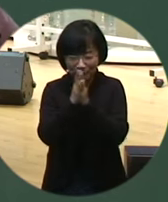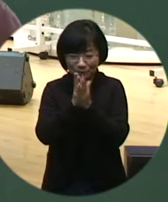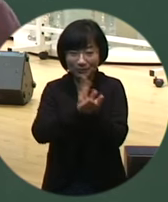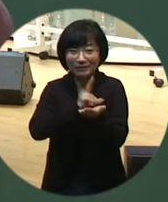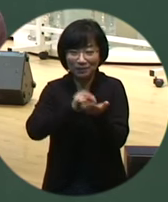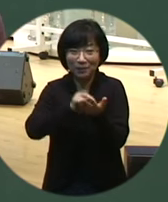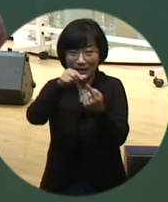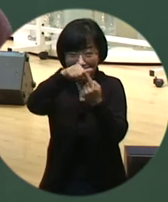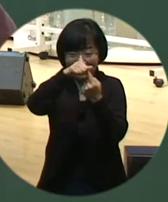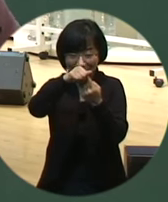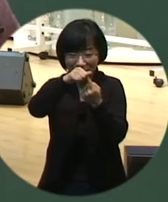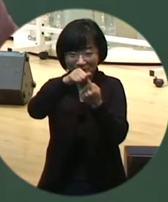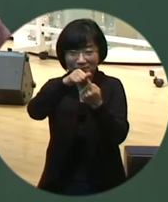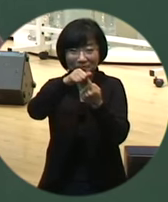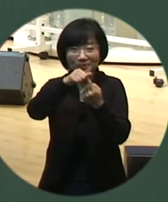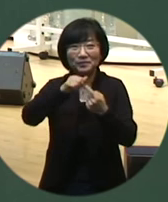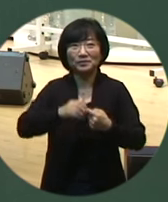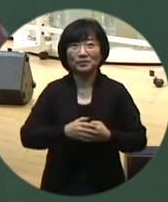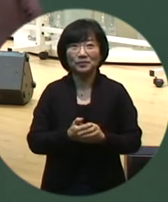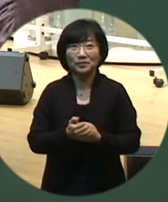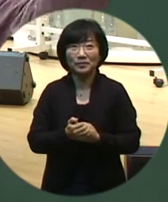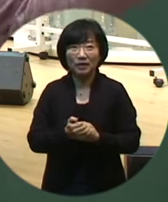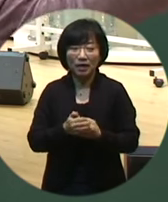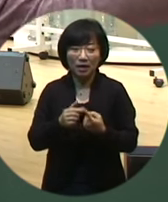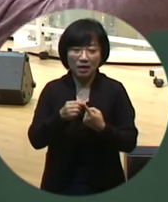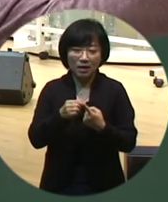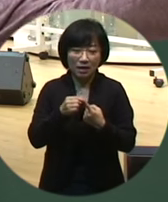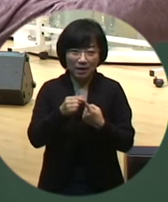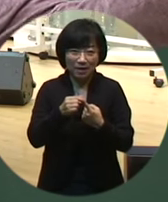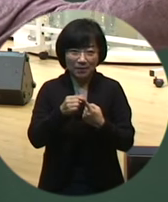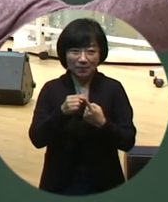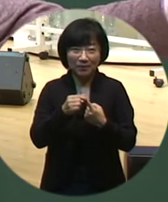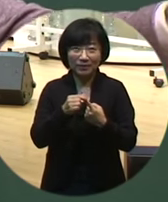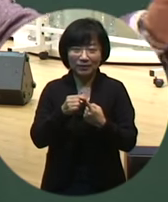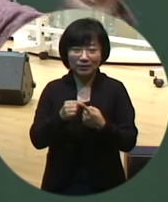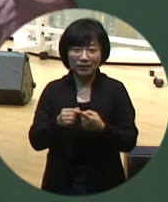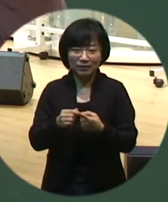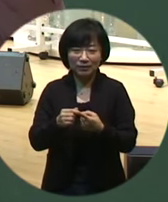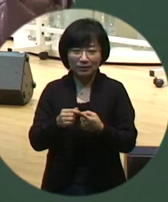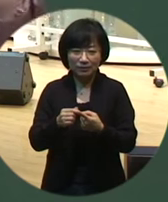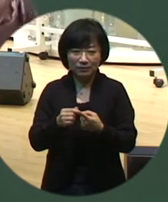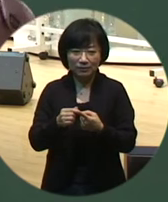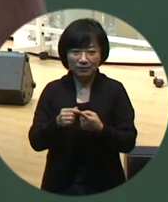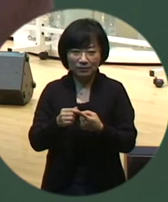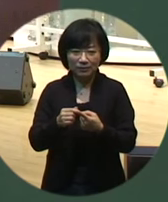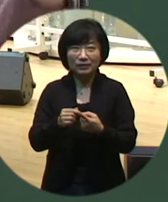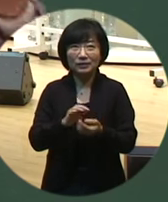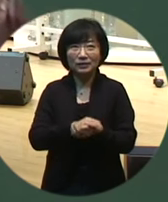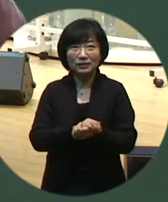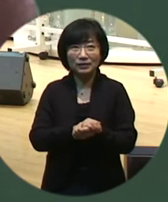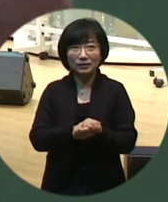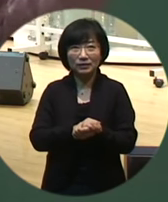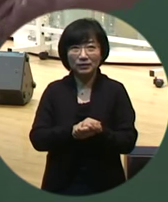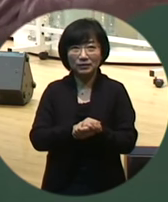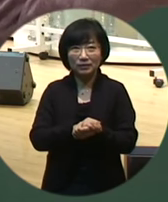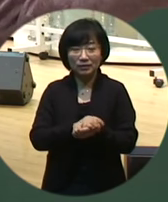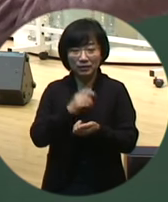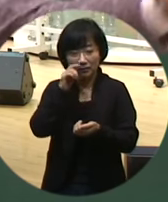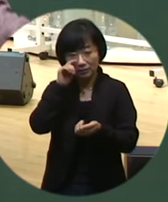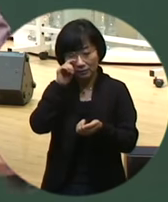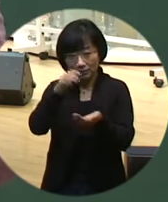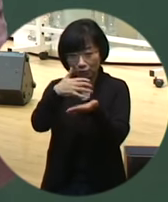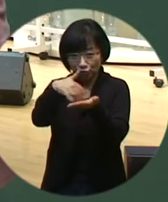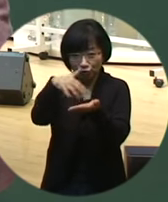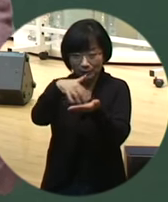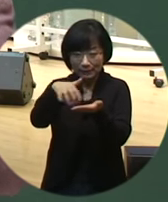church. 교회 성장이라는 목표를 붙잡고 뭐 확실하게 숫자는 안 쉬어봤습니다. 60만 명이라 하니까 60만. And so